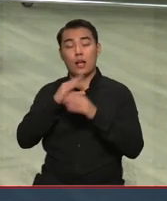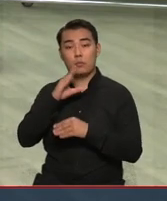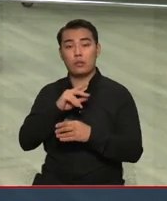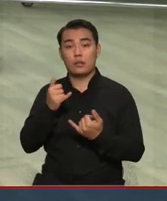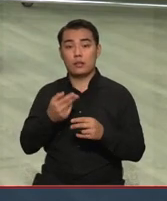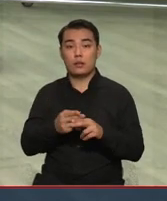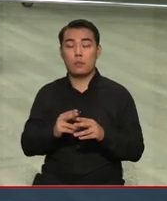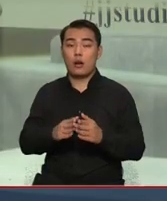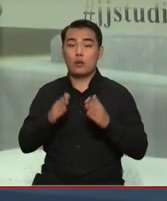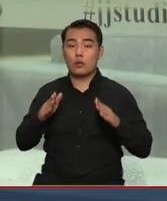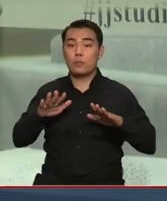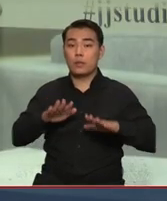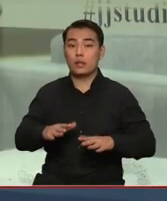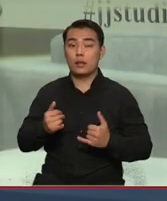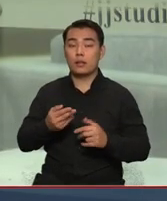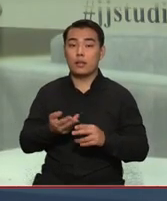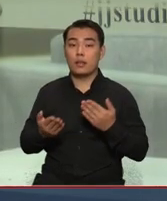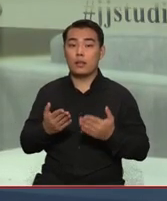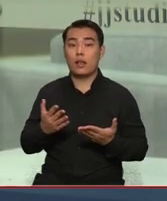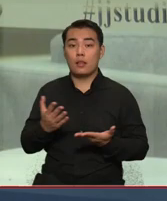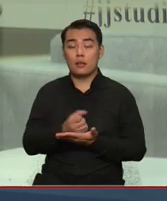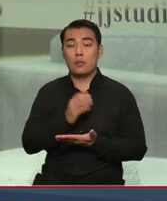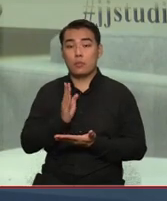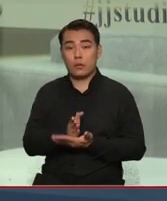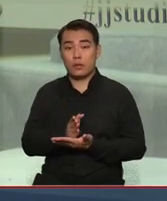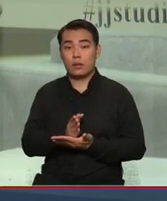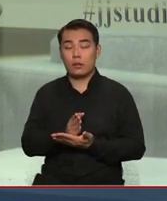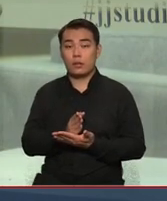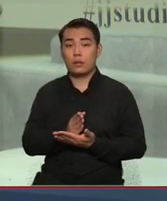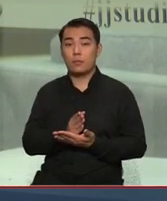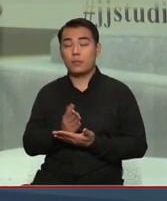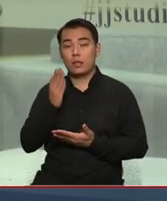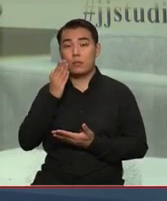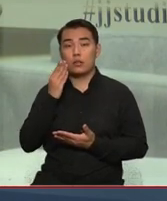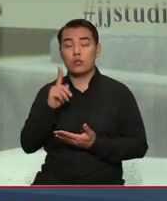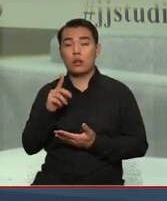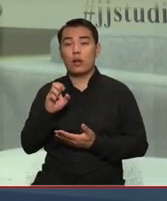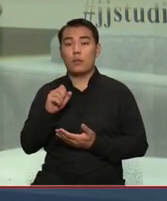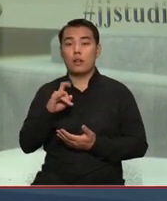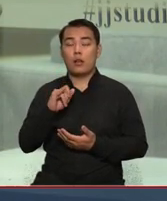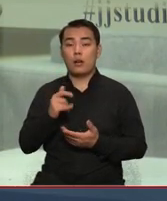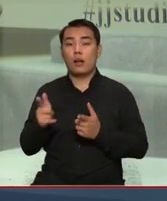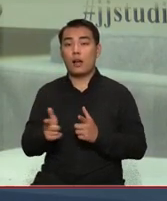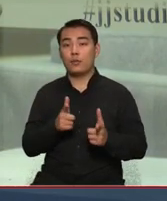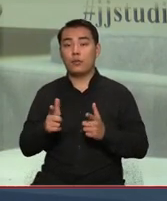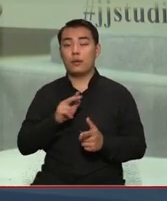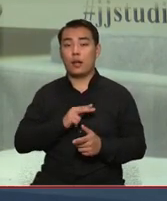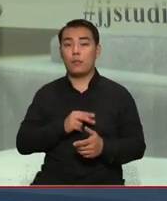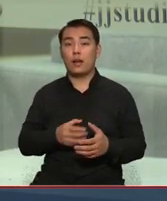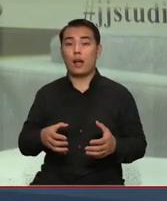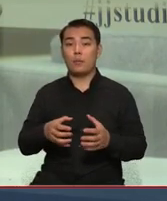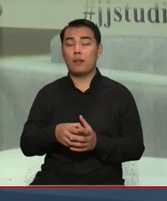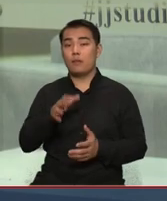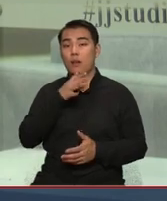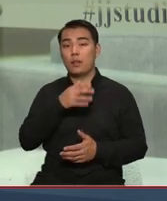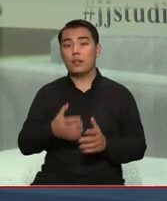перспективалық кен орындар табылатын жағдай болады. Сол кезде мысалы барлау іздеу жұмыстарын, дайындық жұмыстарын жүргізіп жатқан компанияны уақыт жетпей